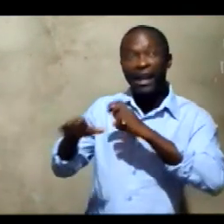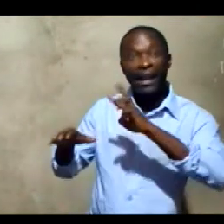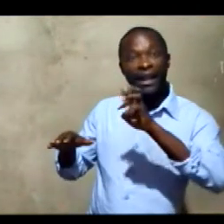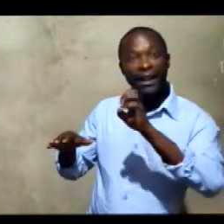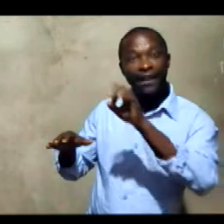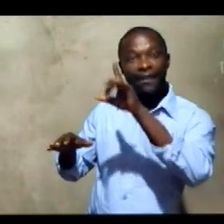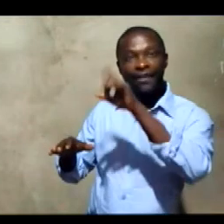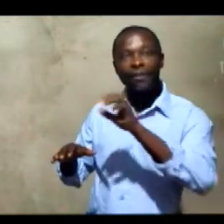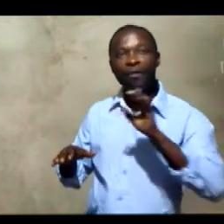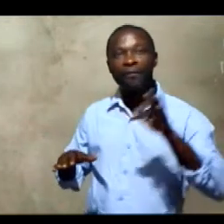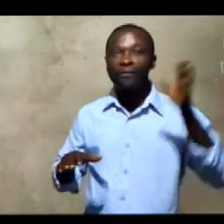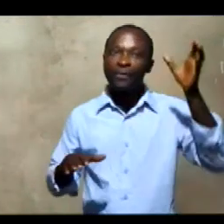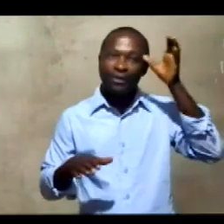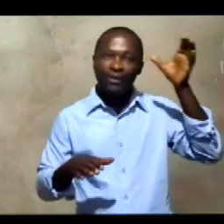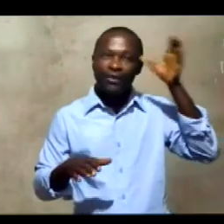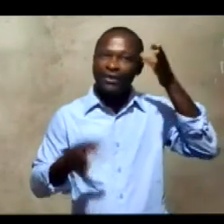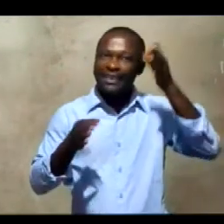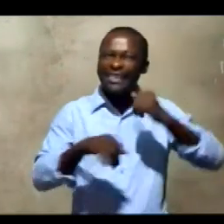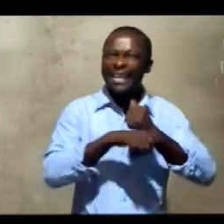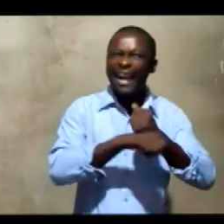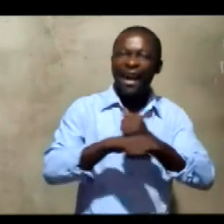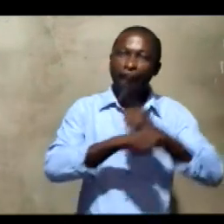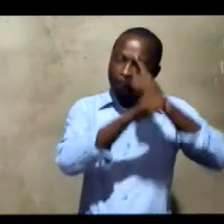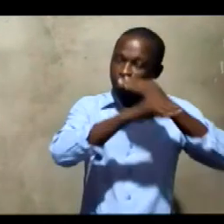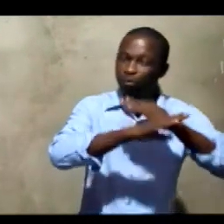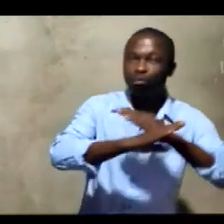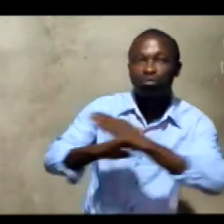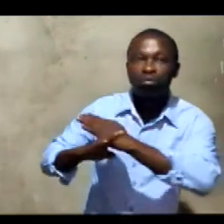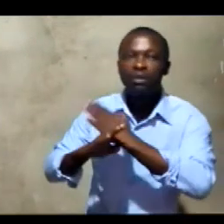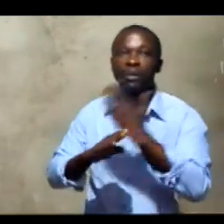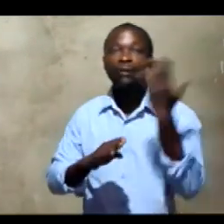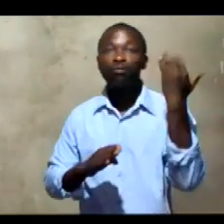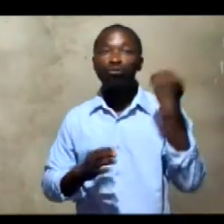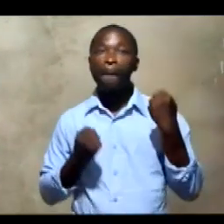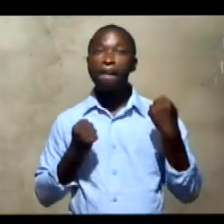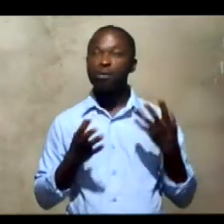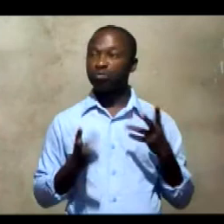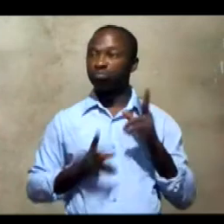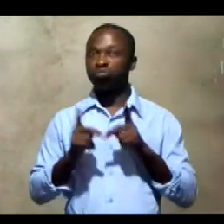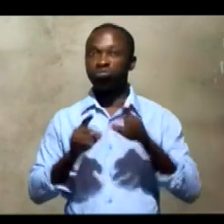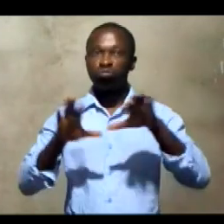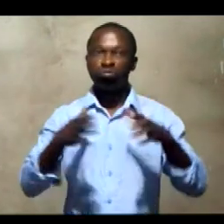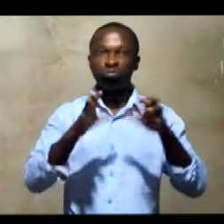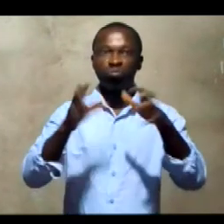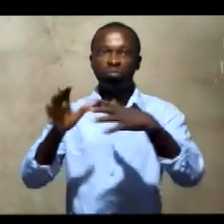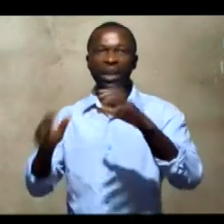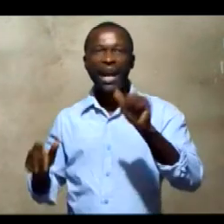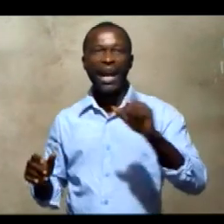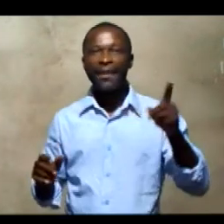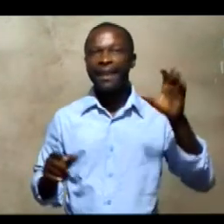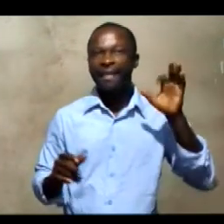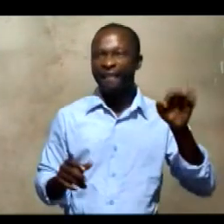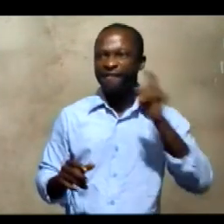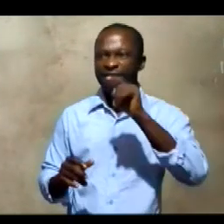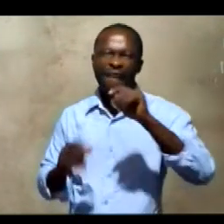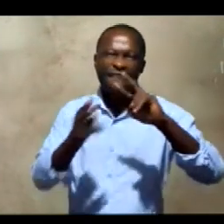sécurité des populations civiles de la région, à l'heure où les massacres attribués aux rebelles ADF ont tué plus de 70